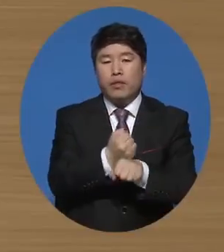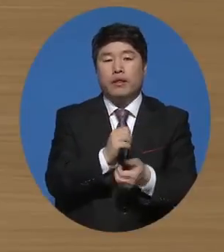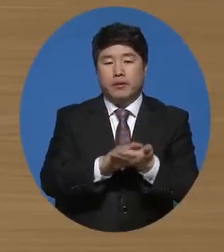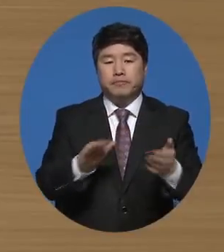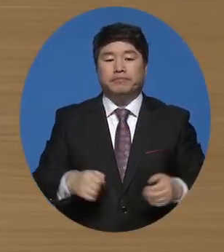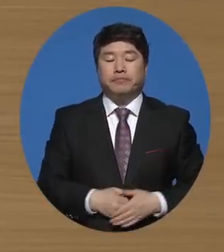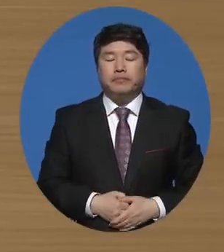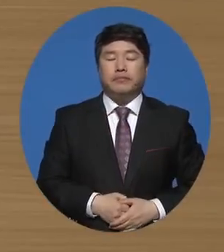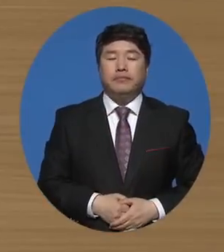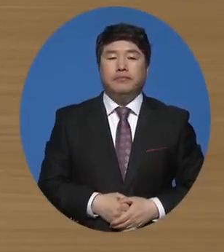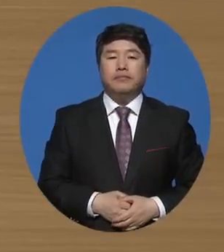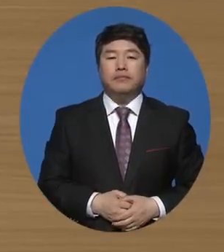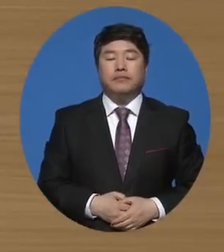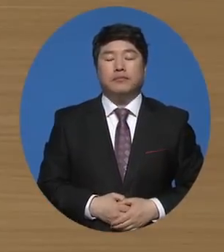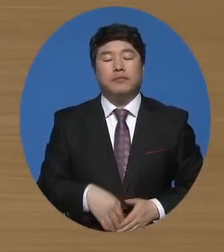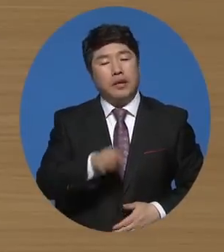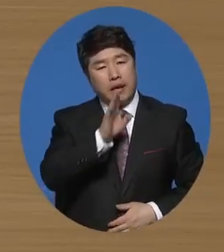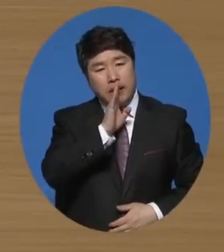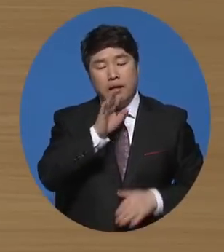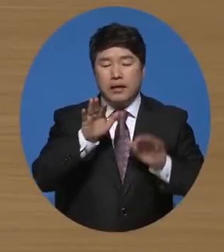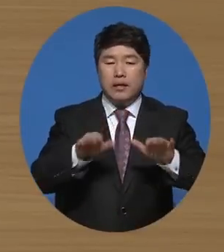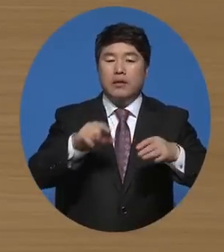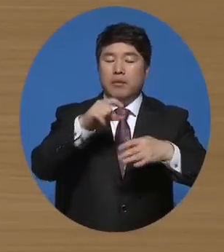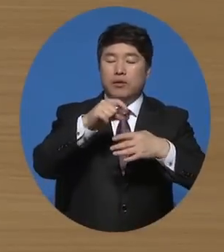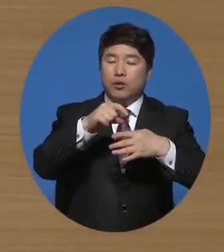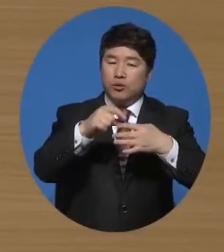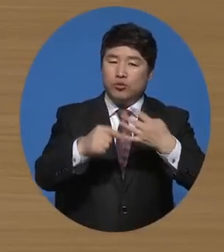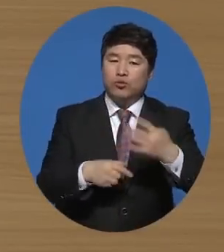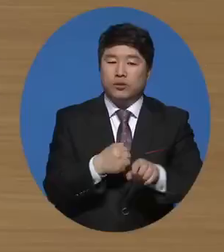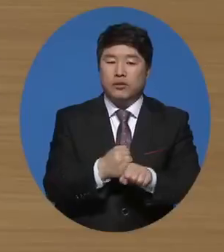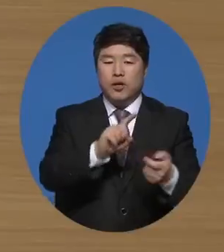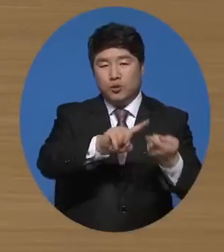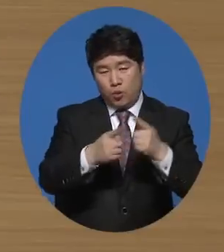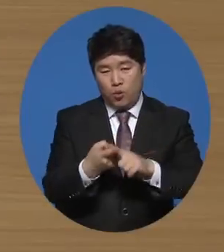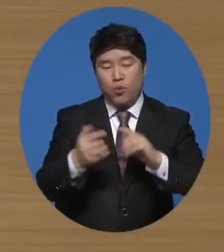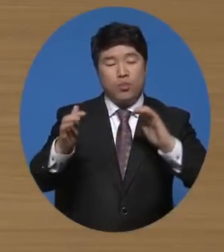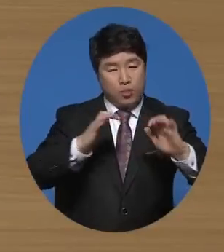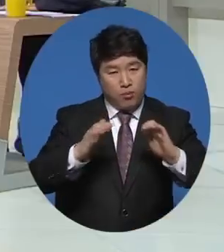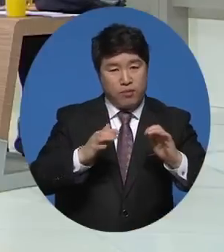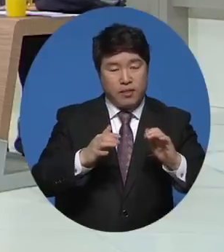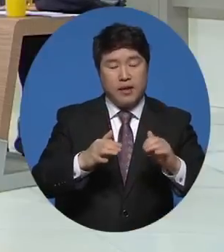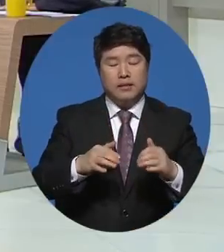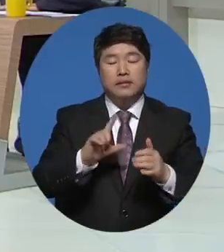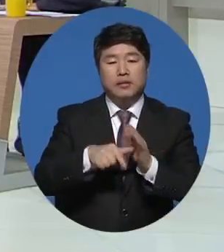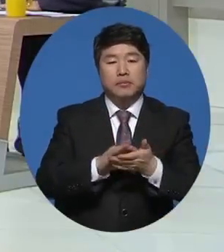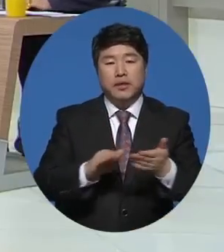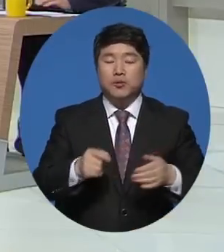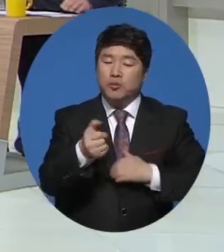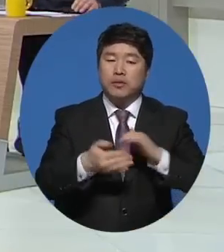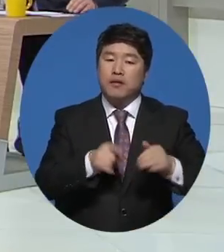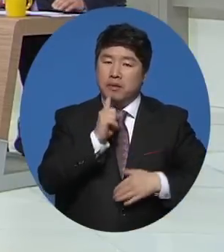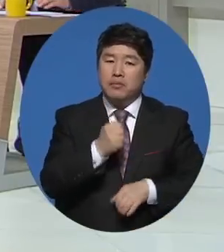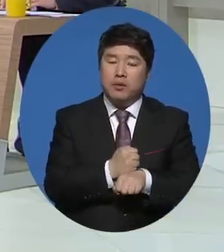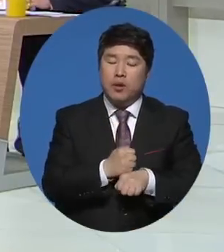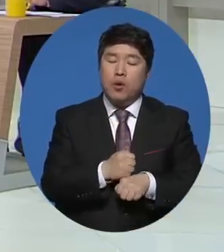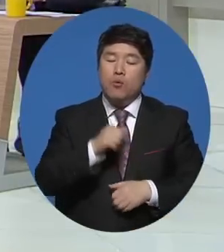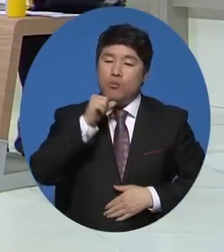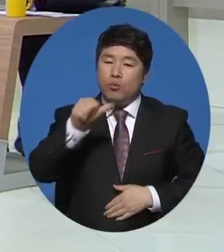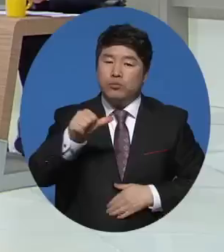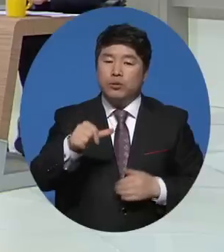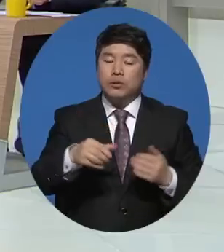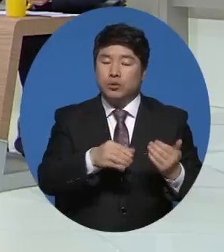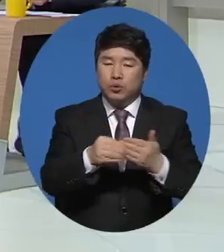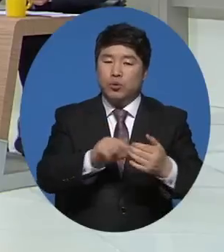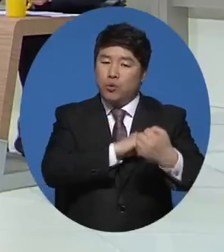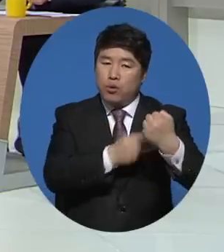다하겠습니다네 어 이번 순서는 상호 토론 시간입니다 앞서 말씀드린 대로 5분의 주도권을 갖고 상대